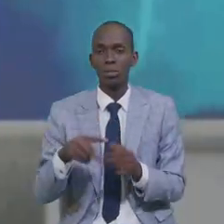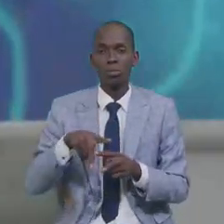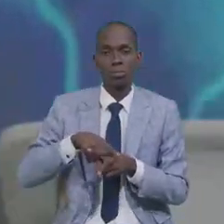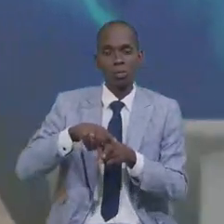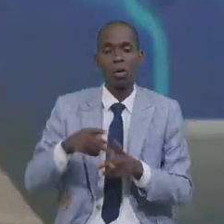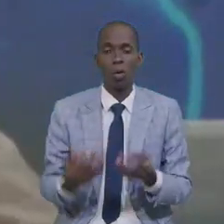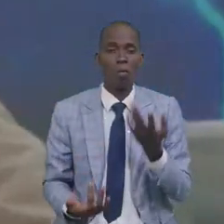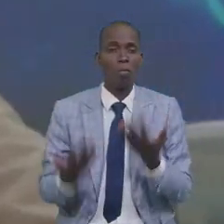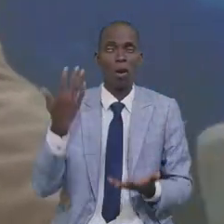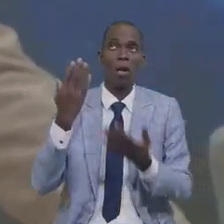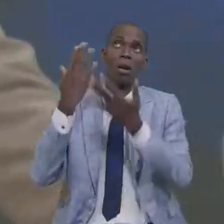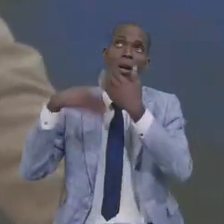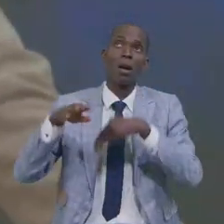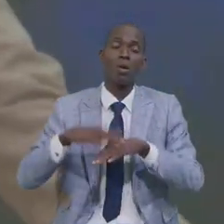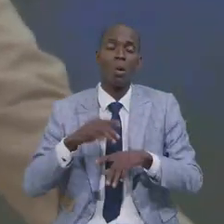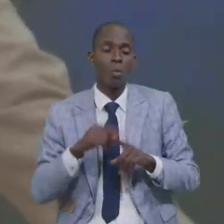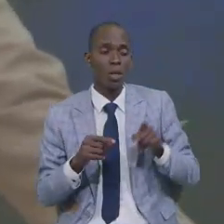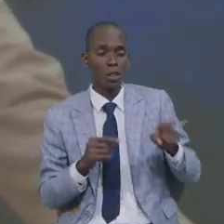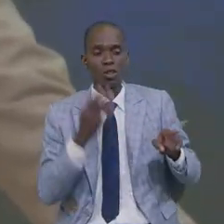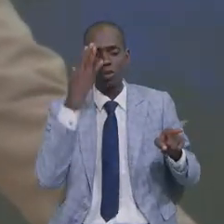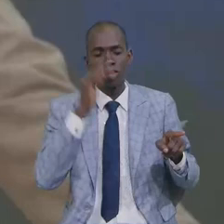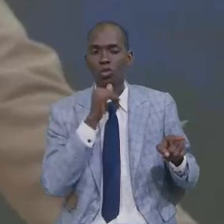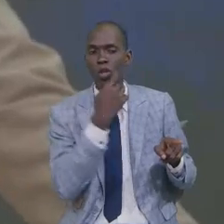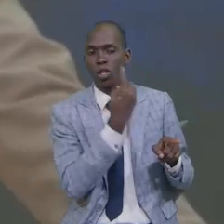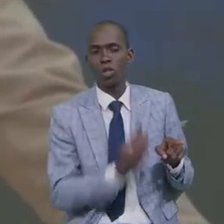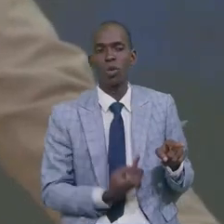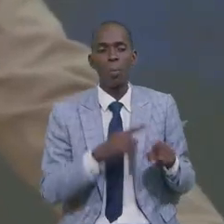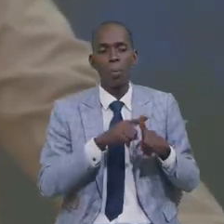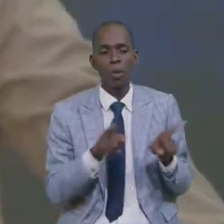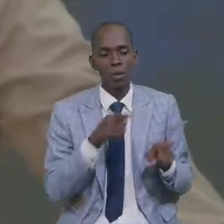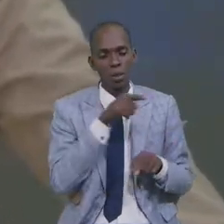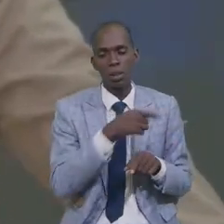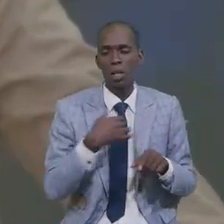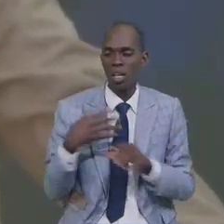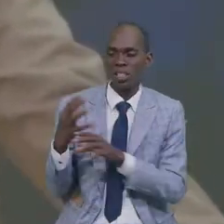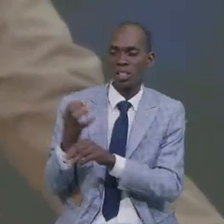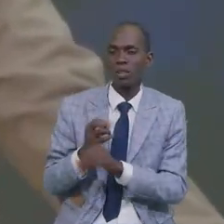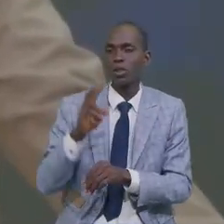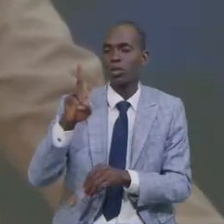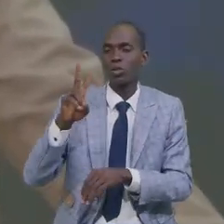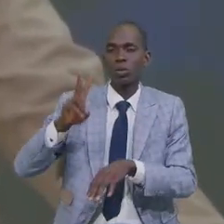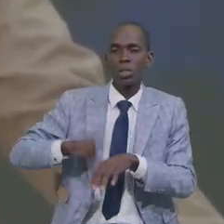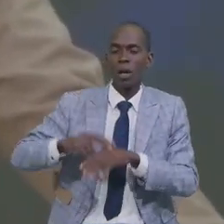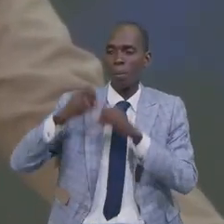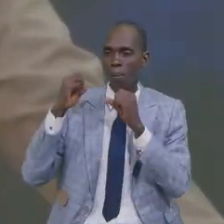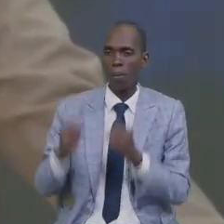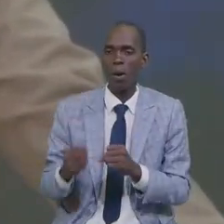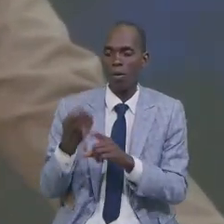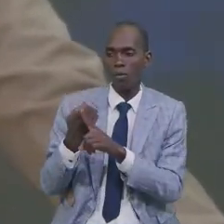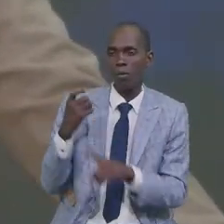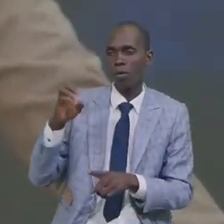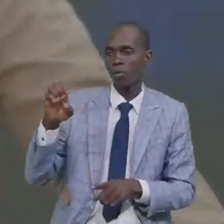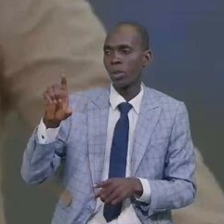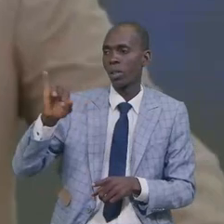il était tout seul, mais il avait reçu la double portion de l'Esprit de Dieu, comme